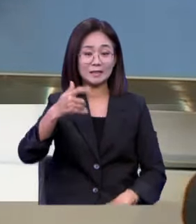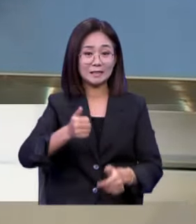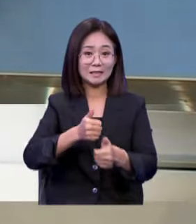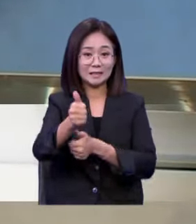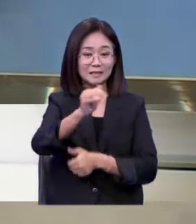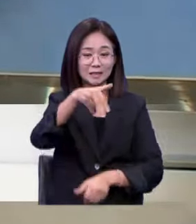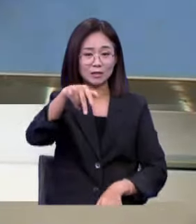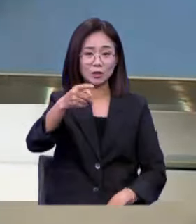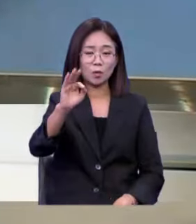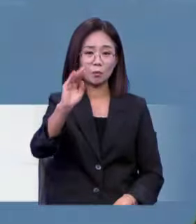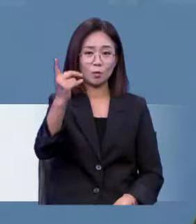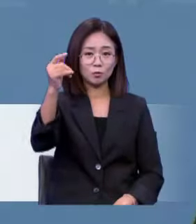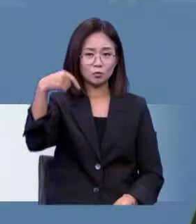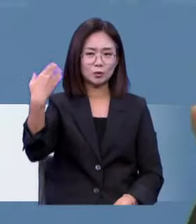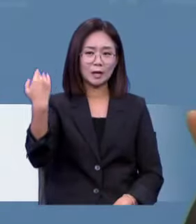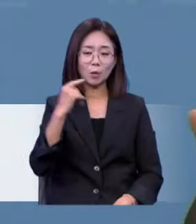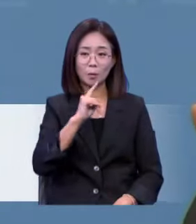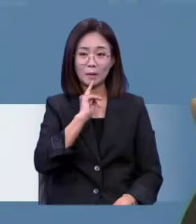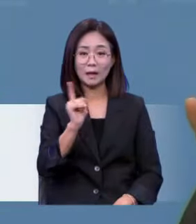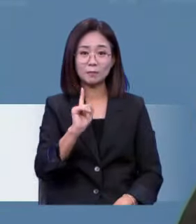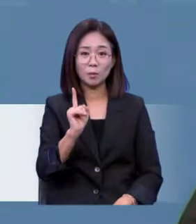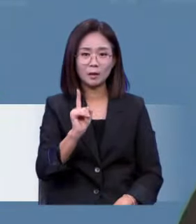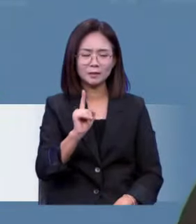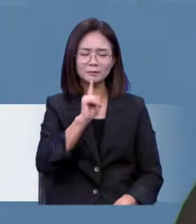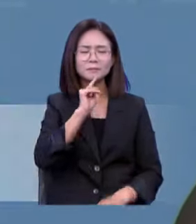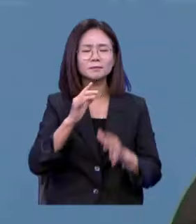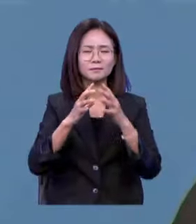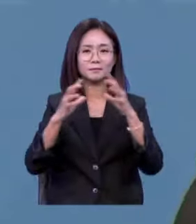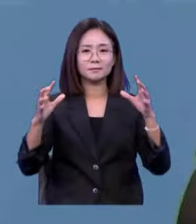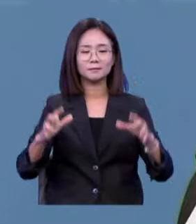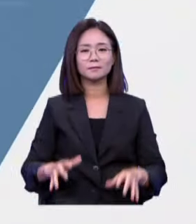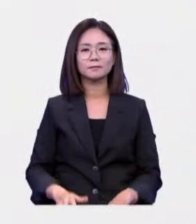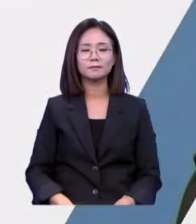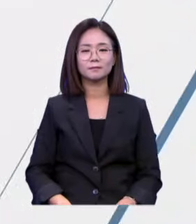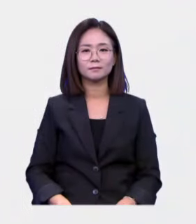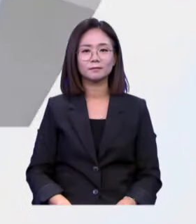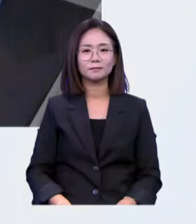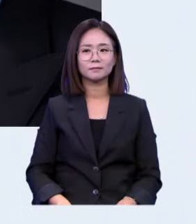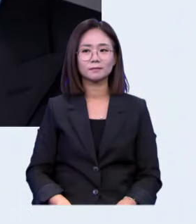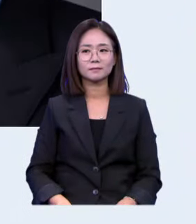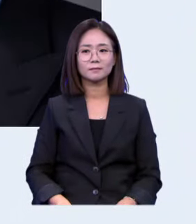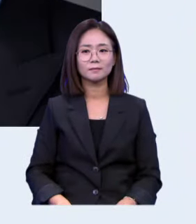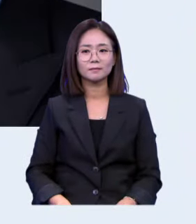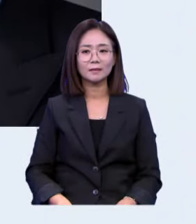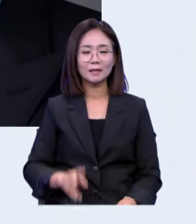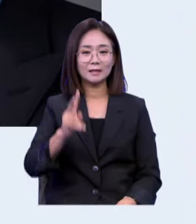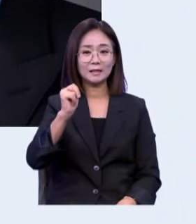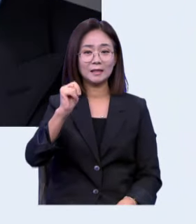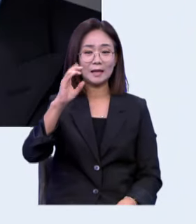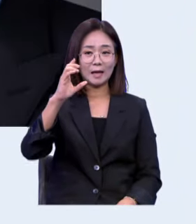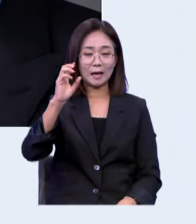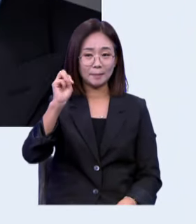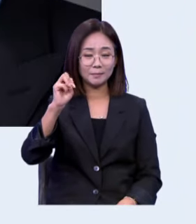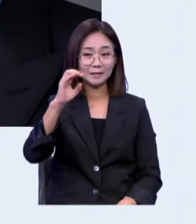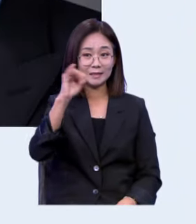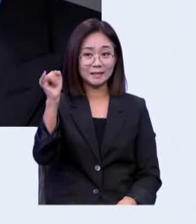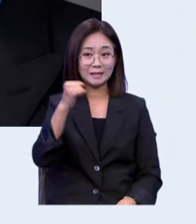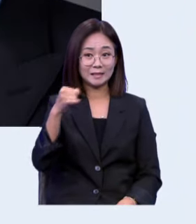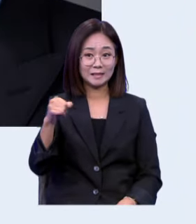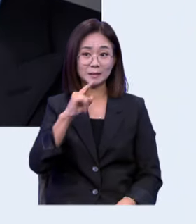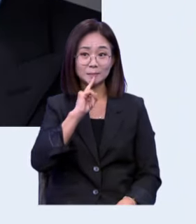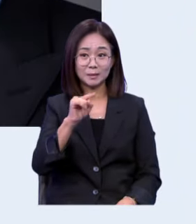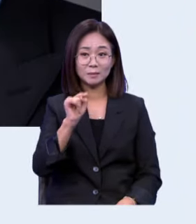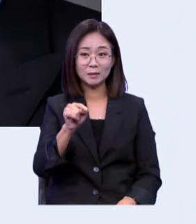정봉주 후보의 과거 발언이 소환되며 논란이 이어졌습니다 DMG 목함지뢰 사건 2년 뒤인